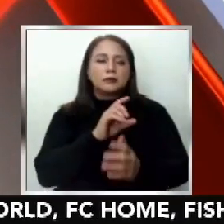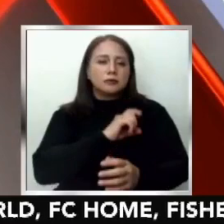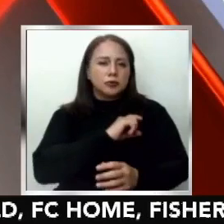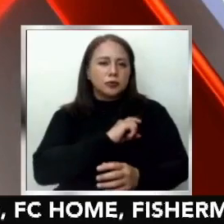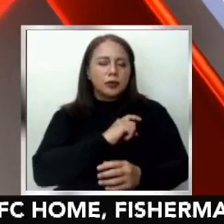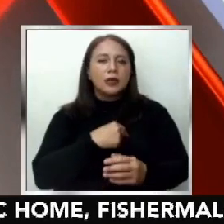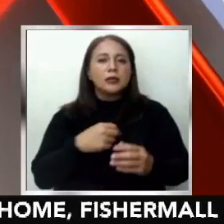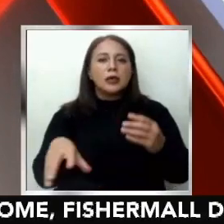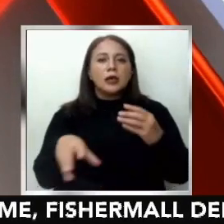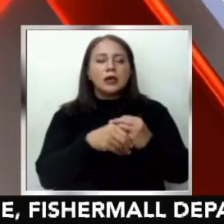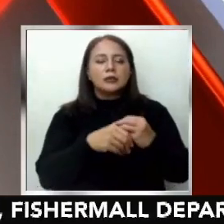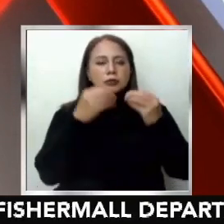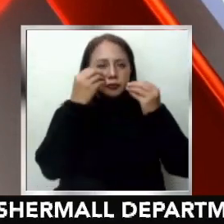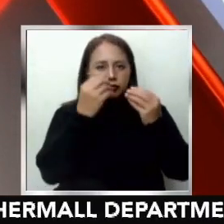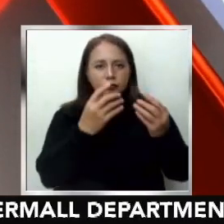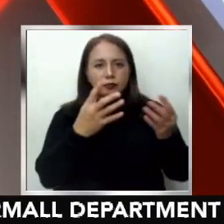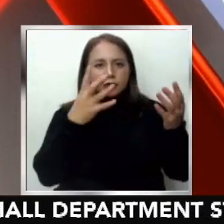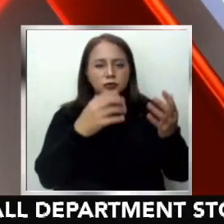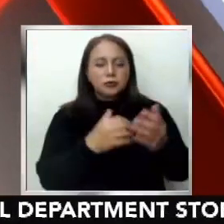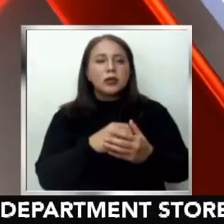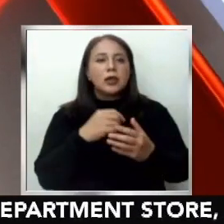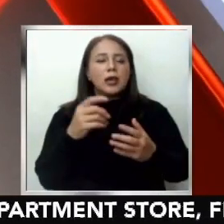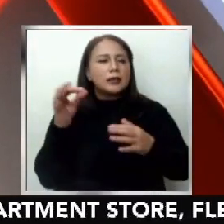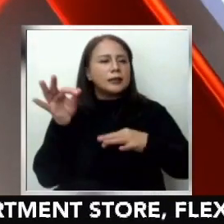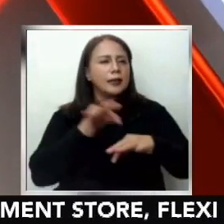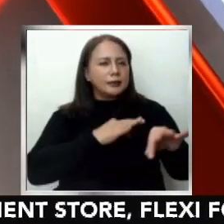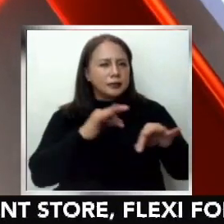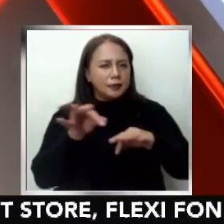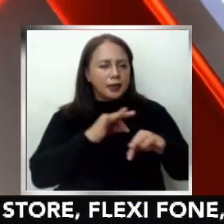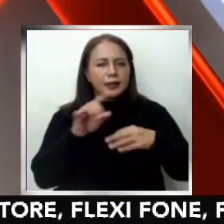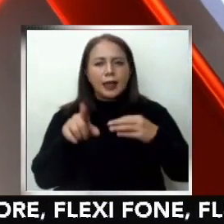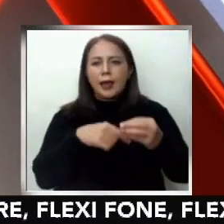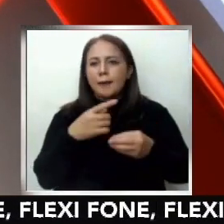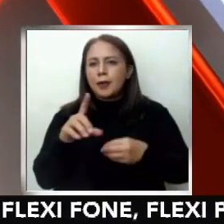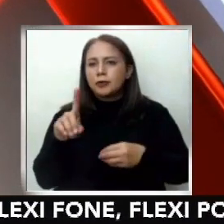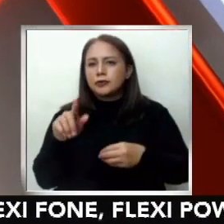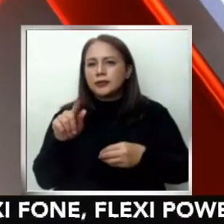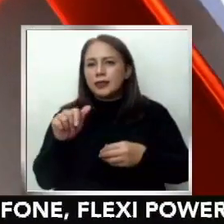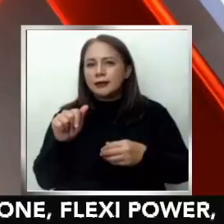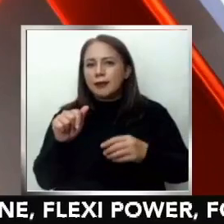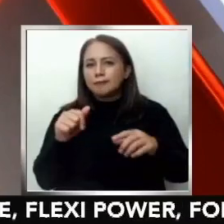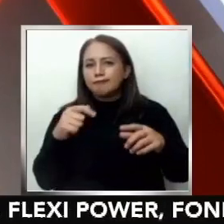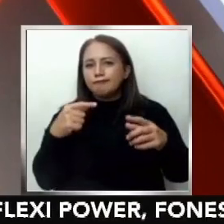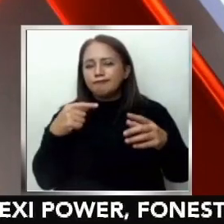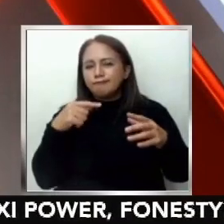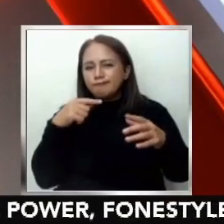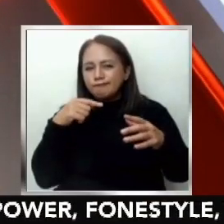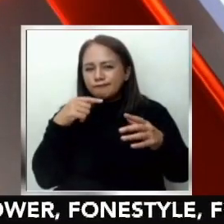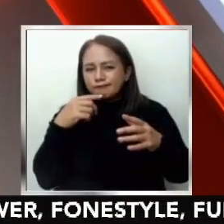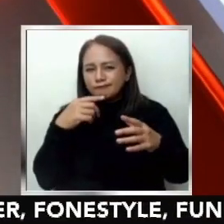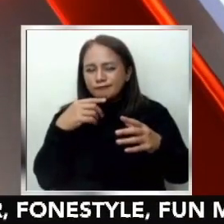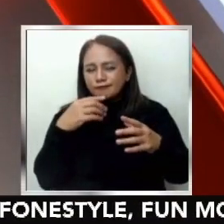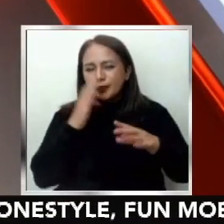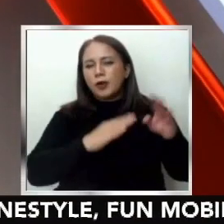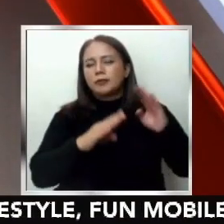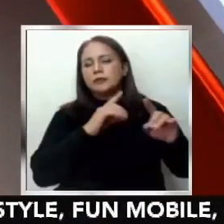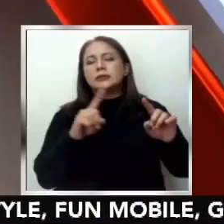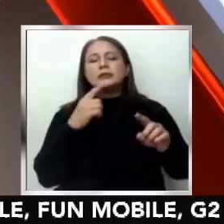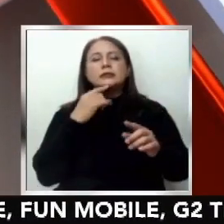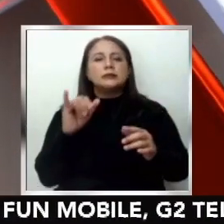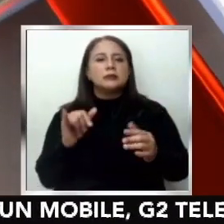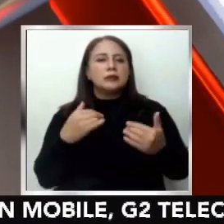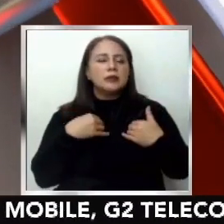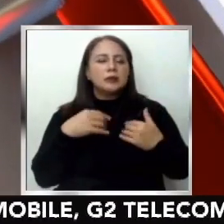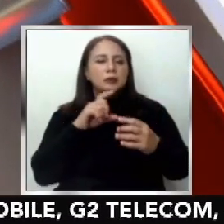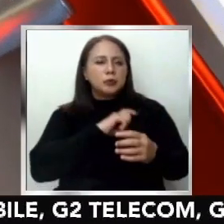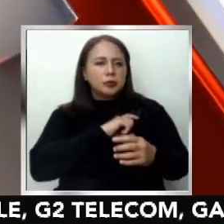karagdagang impormasyon at paliwanag nila sa nasabing data breach. Nakikipag-ugnayan na rin daw sila sa PNP, NBI at